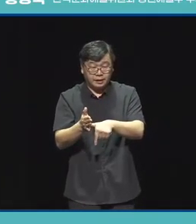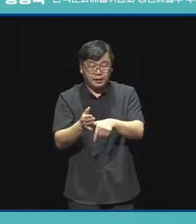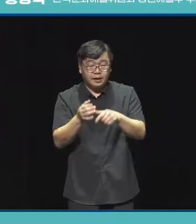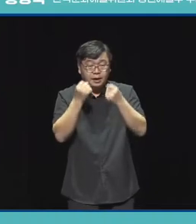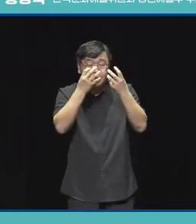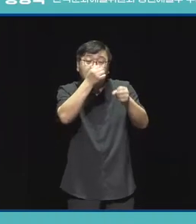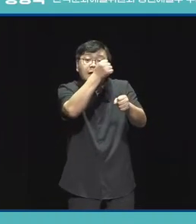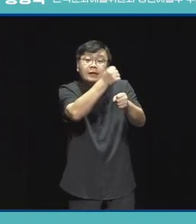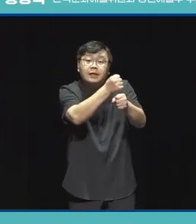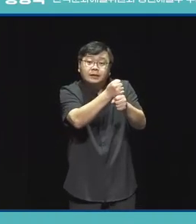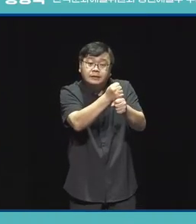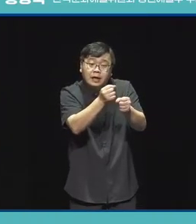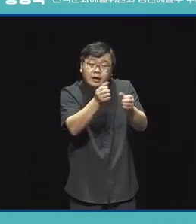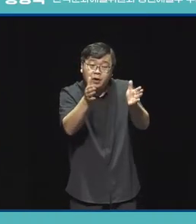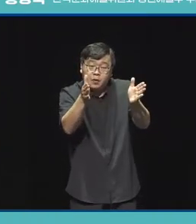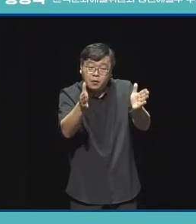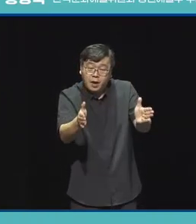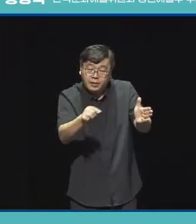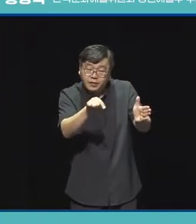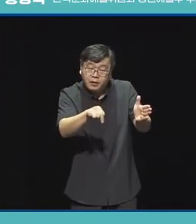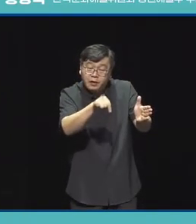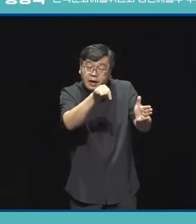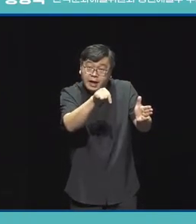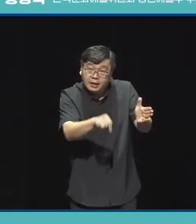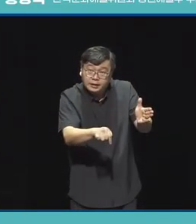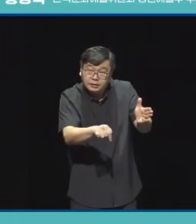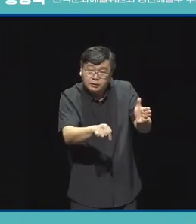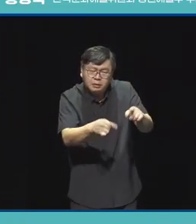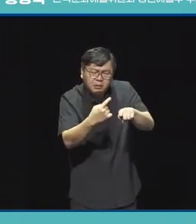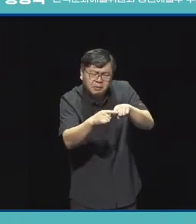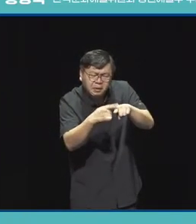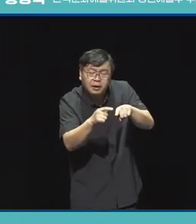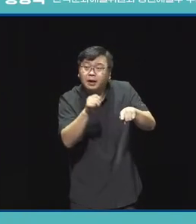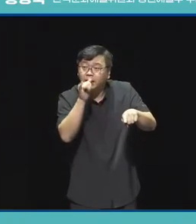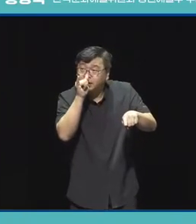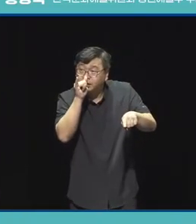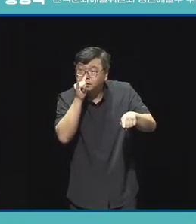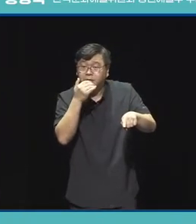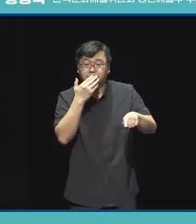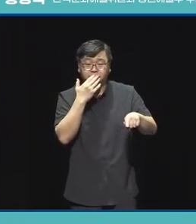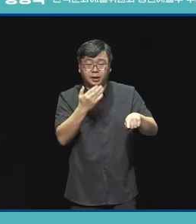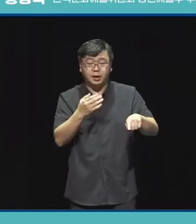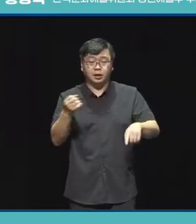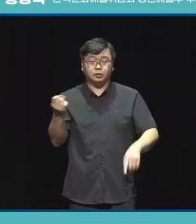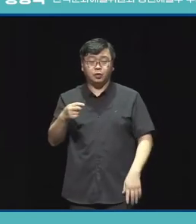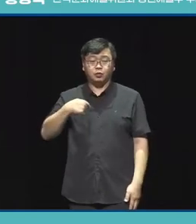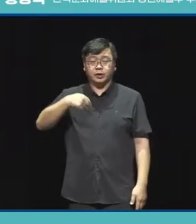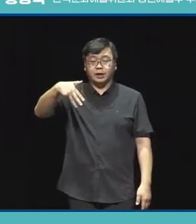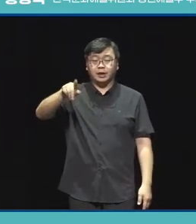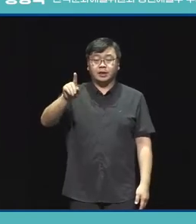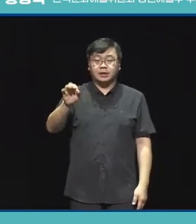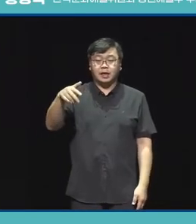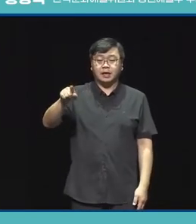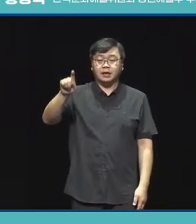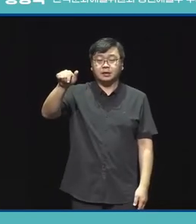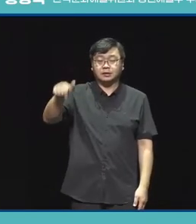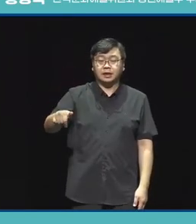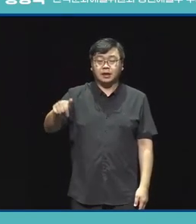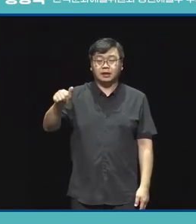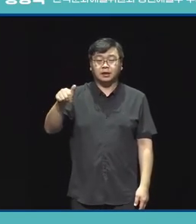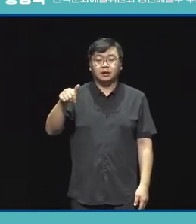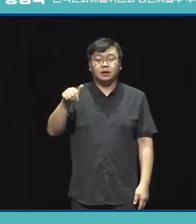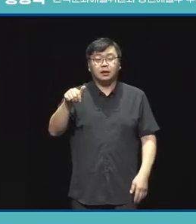안에서 지원되는 내용들을 비평 하신다거나 또는 저희 창작산실을 통해서 지원되는 내용들을 비평